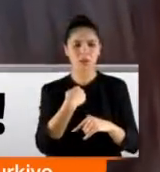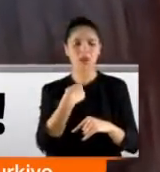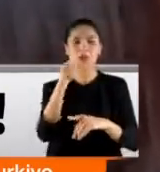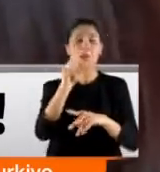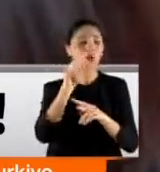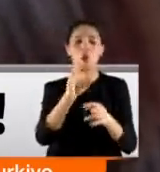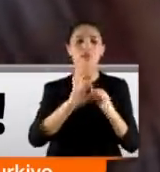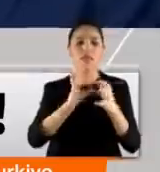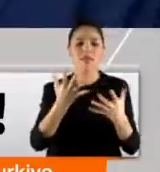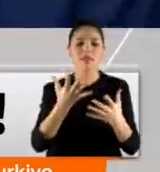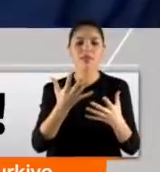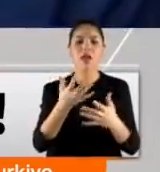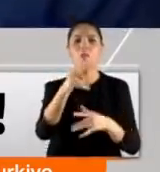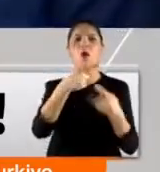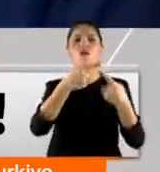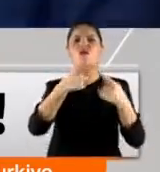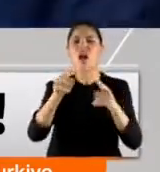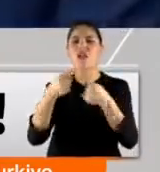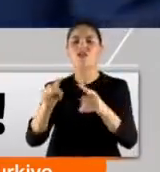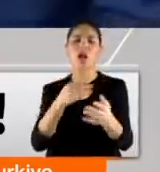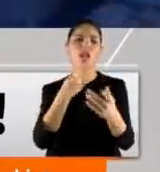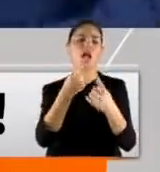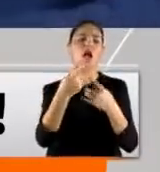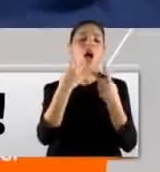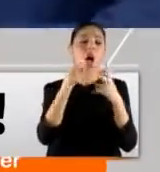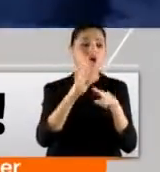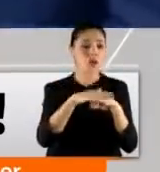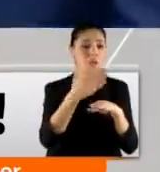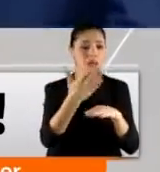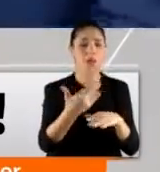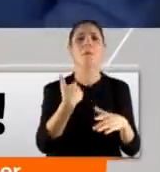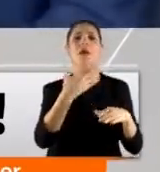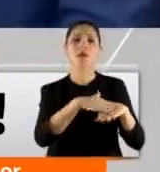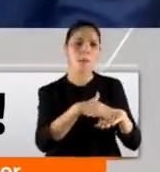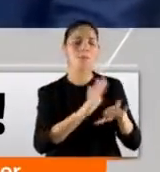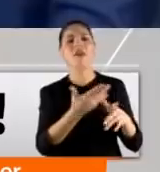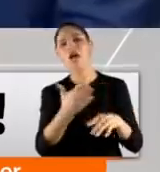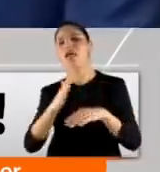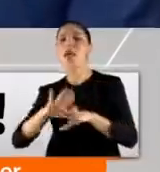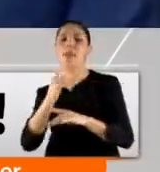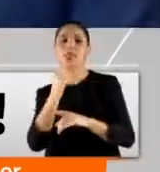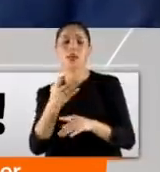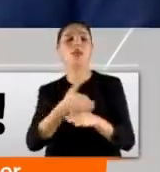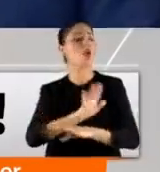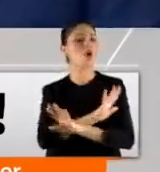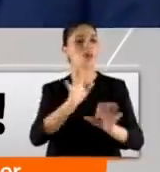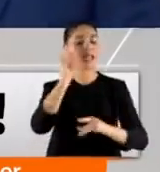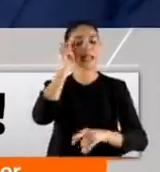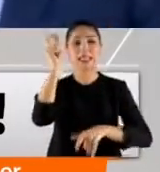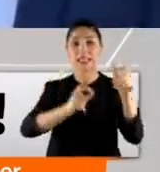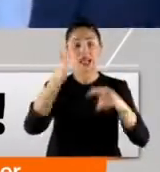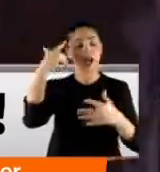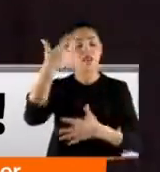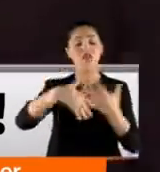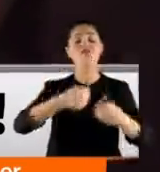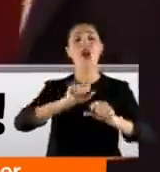görünen şu ki yapılmış mı? Çelişkili açıklamalar yapmak, bir yaptık bir yapmadık demek doğru değil. İnsanların kafasını